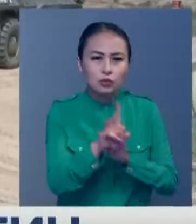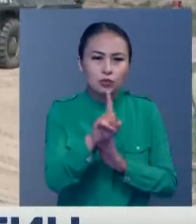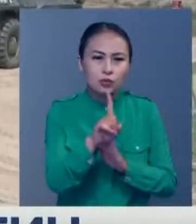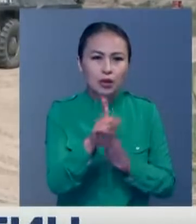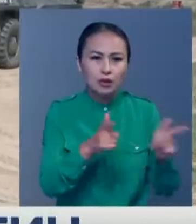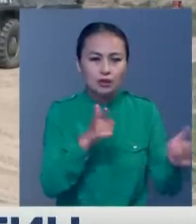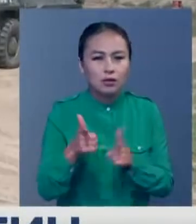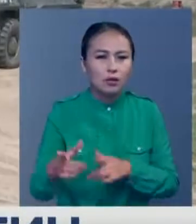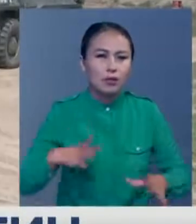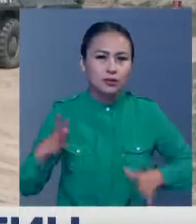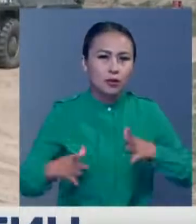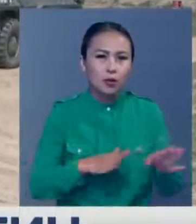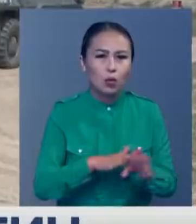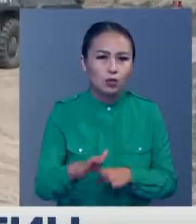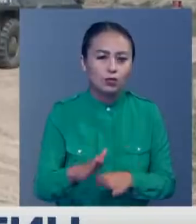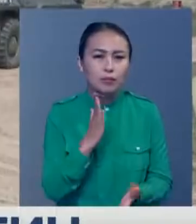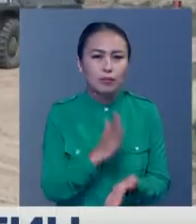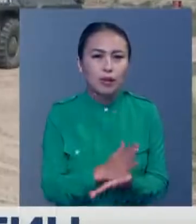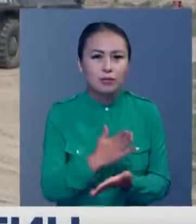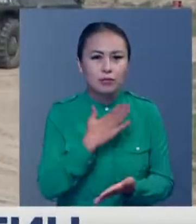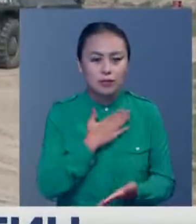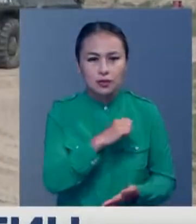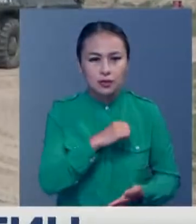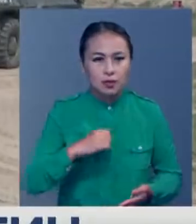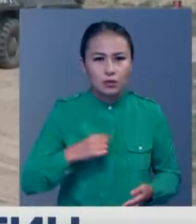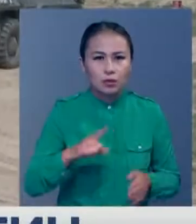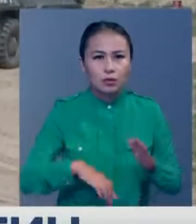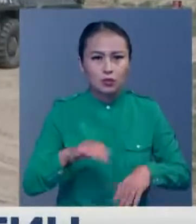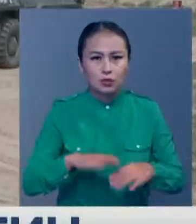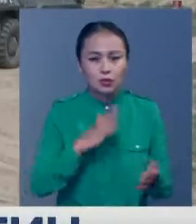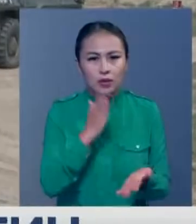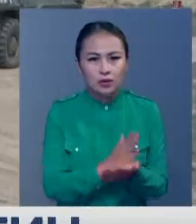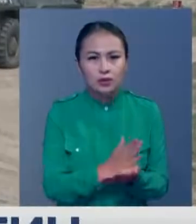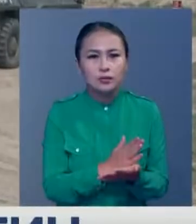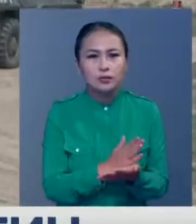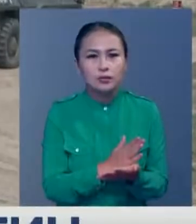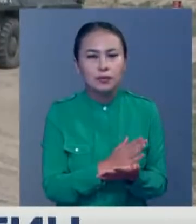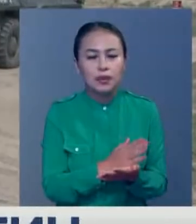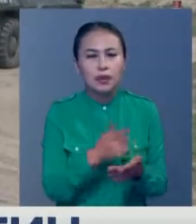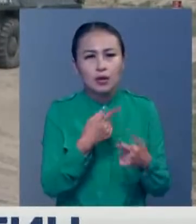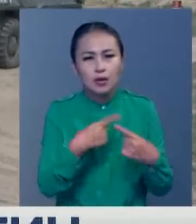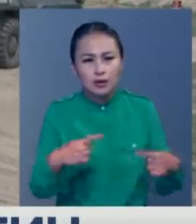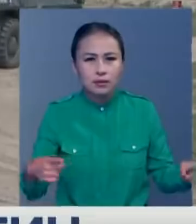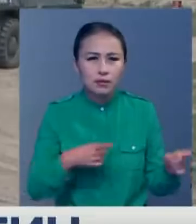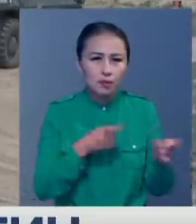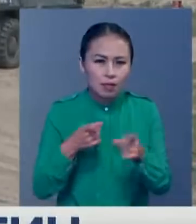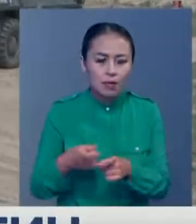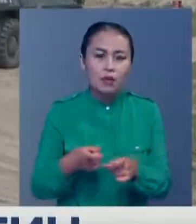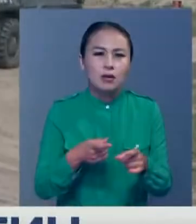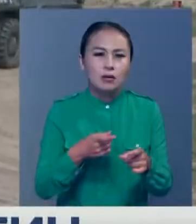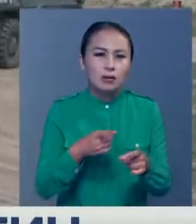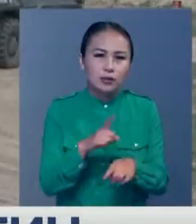даярлықтың жоспарын толыққанды орындауда. Біз өз қолда бар оқшаштарлар, пулеметтер және де танкке қарсы